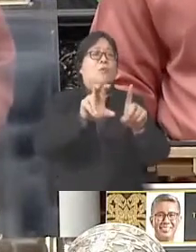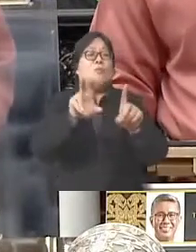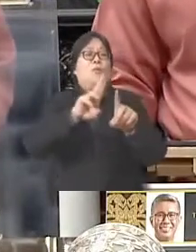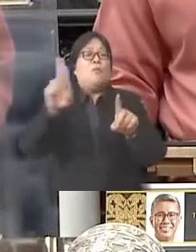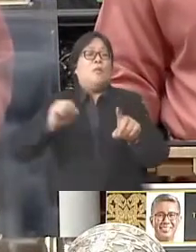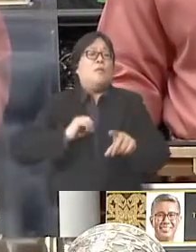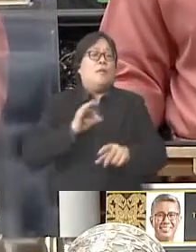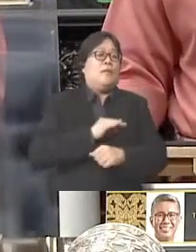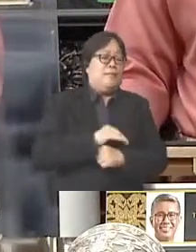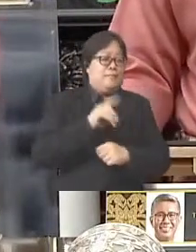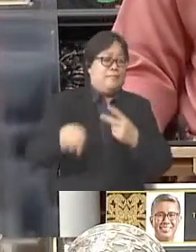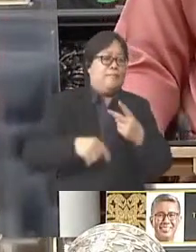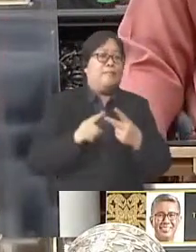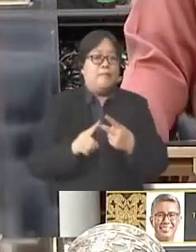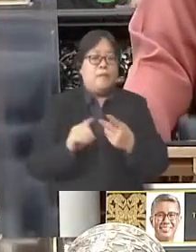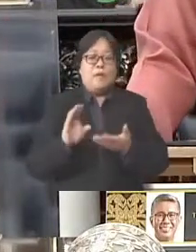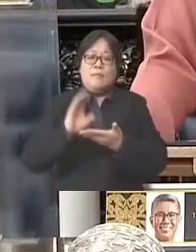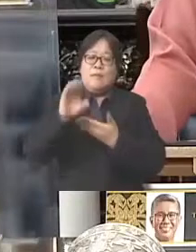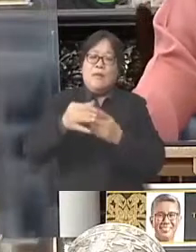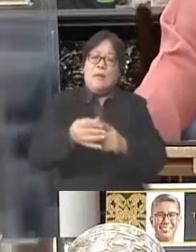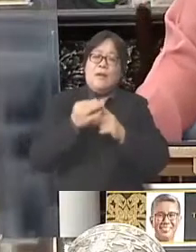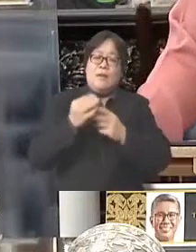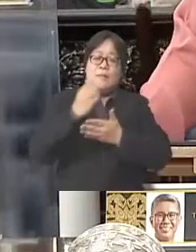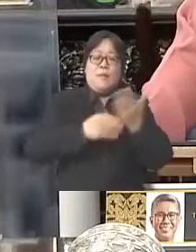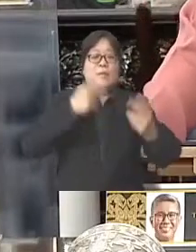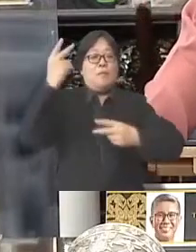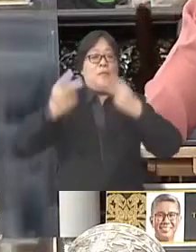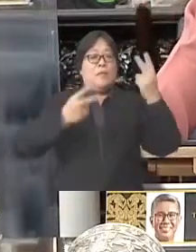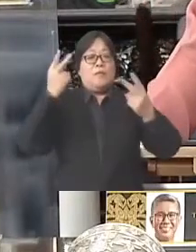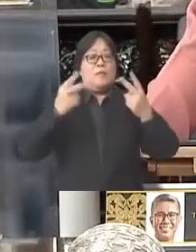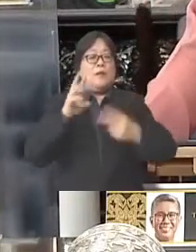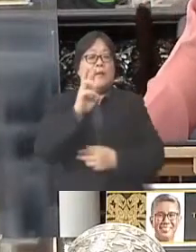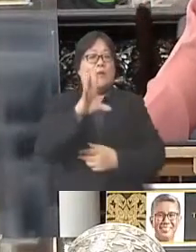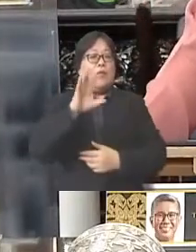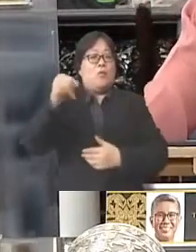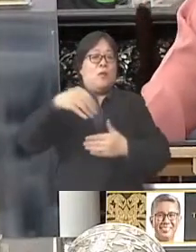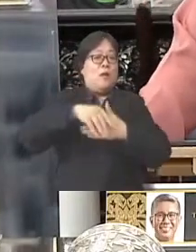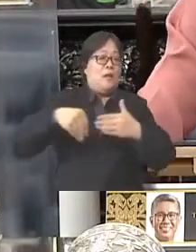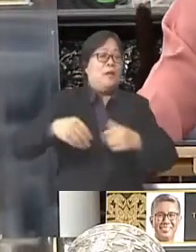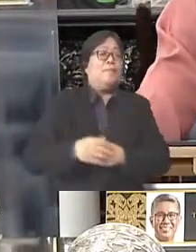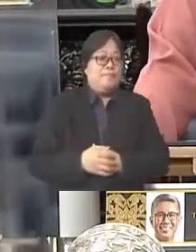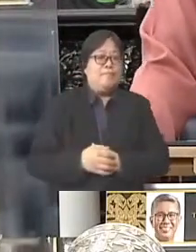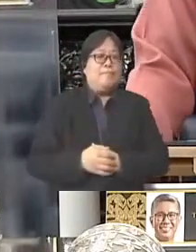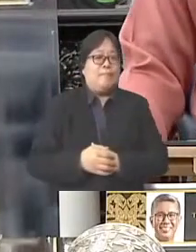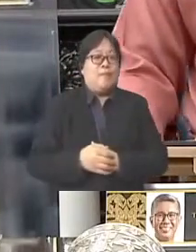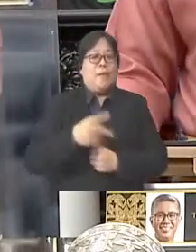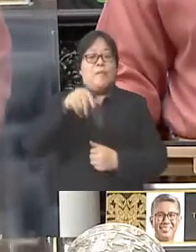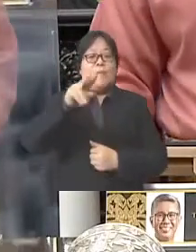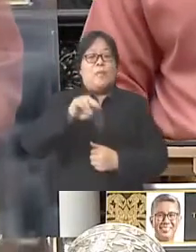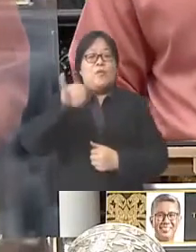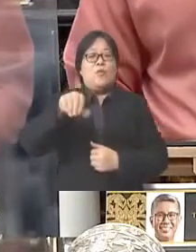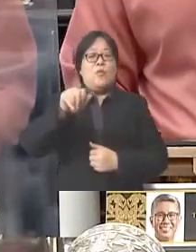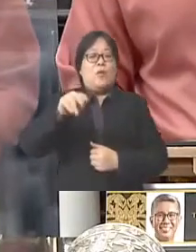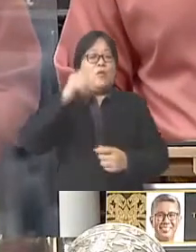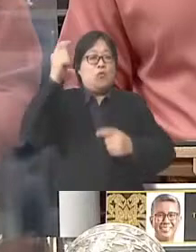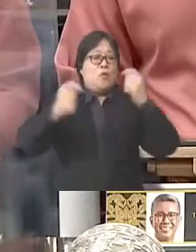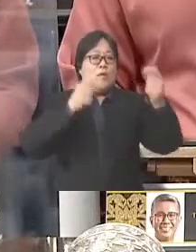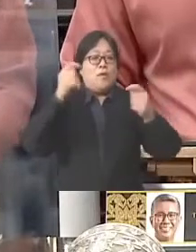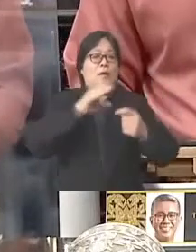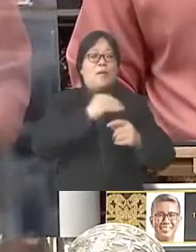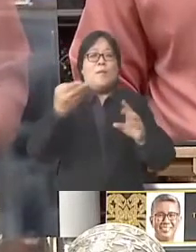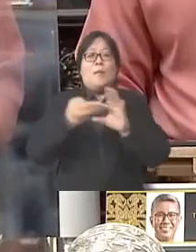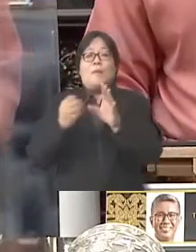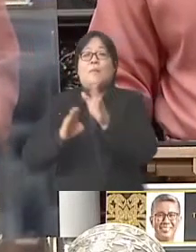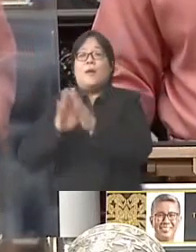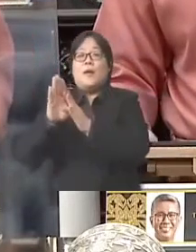pekerja kedua pembiayaan khusus bagi sektor plancungan sebanyak 600 juta Ringgit di bawah pjanoo tourism financing dan